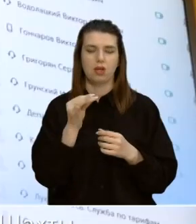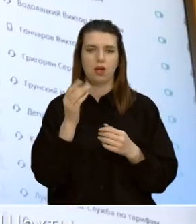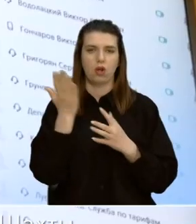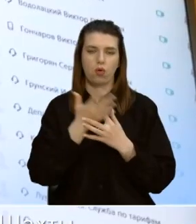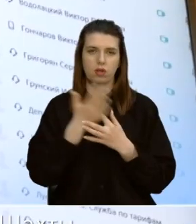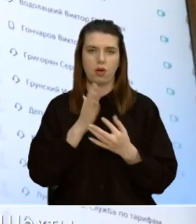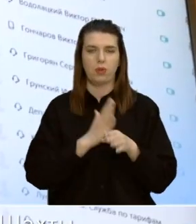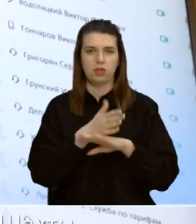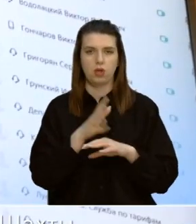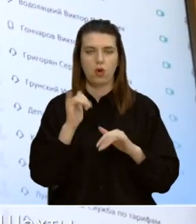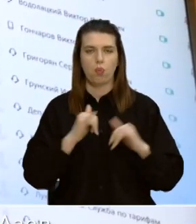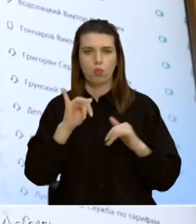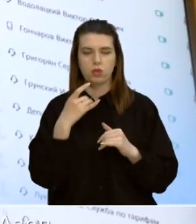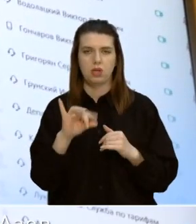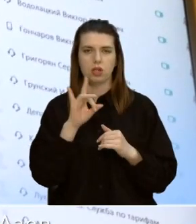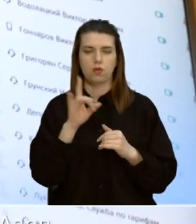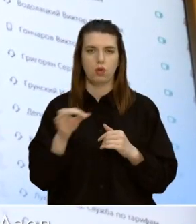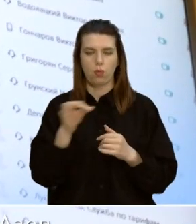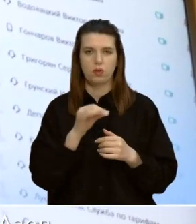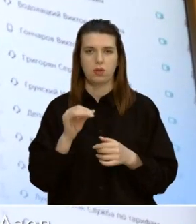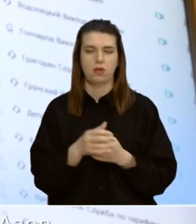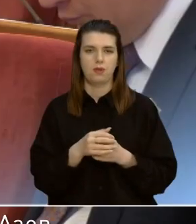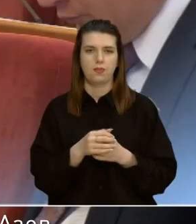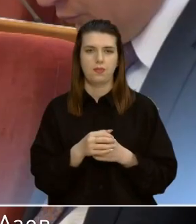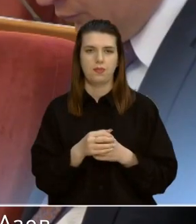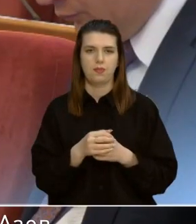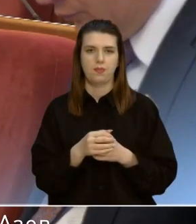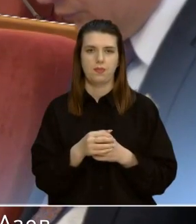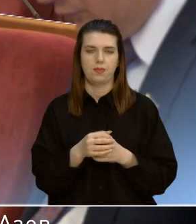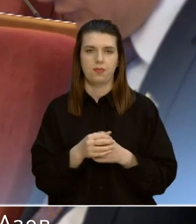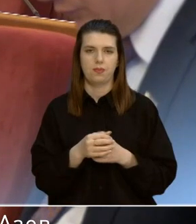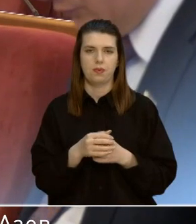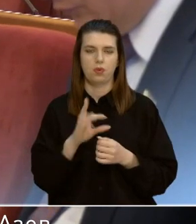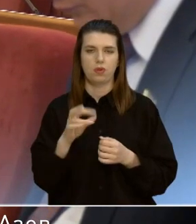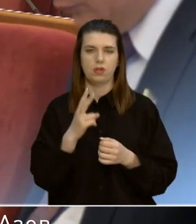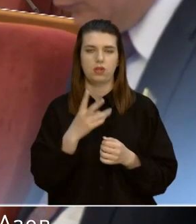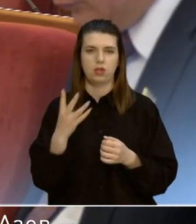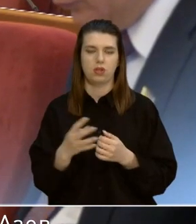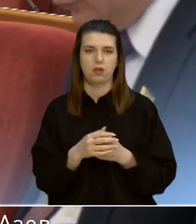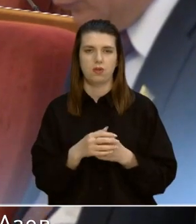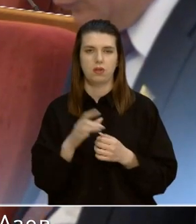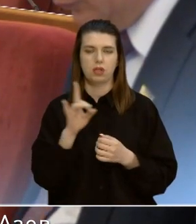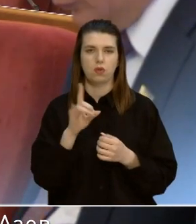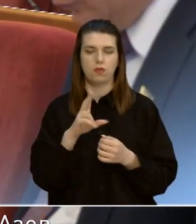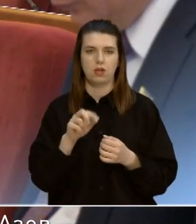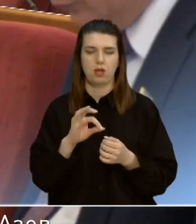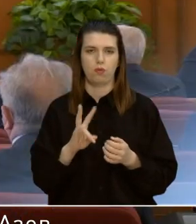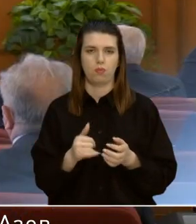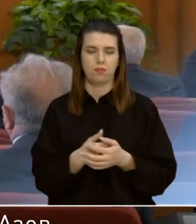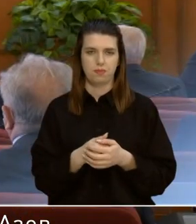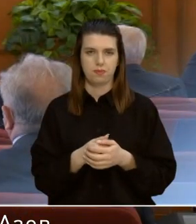или льготного посещения музеев Ростовской области. Артем Тарасов, Алина Зименко, Юрий Друзякин, Дон-24,